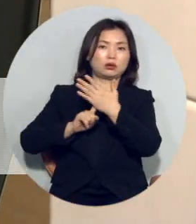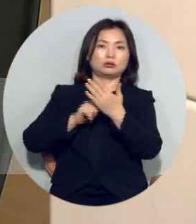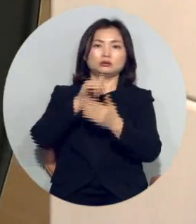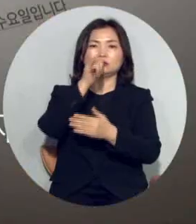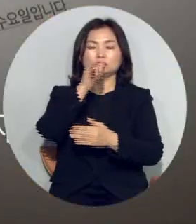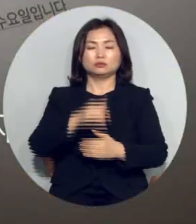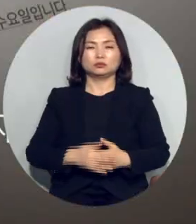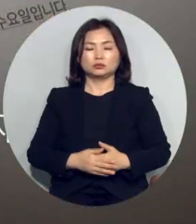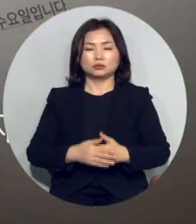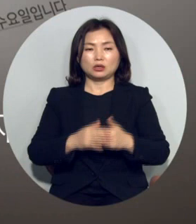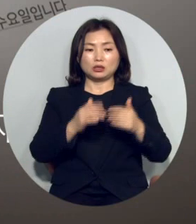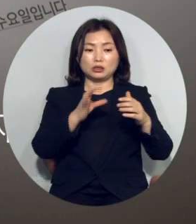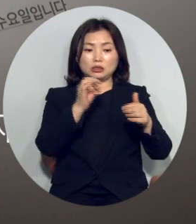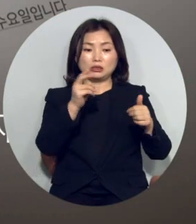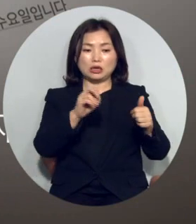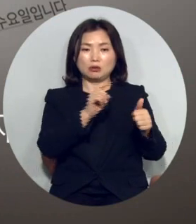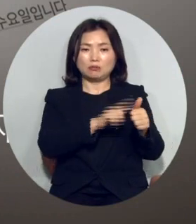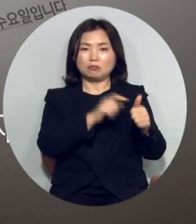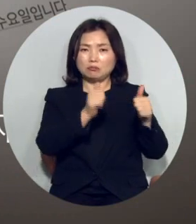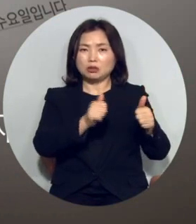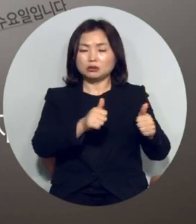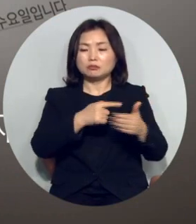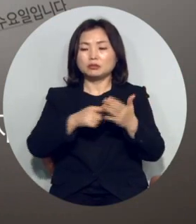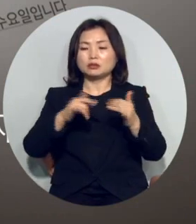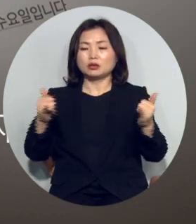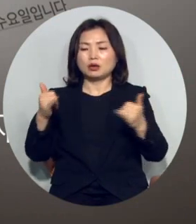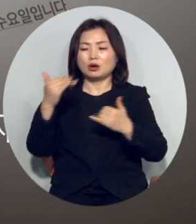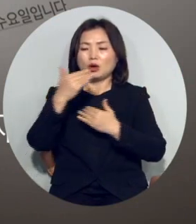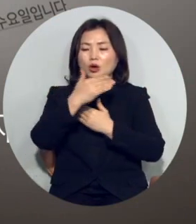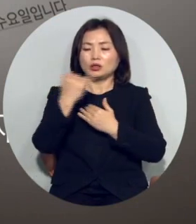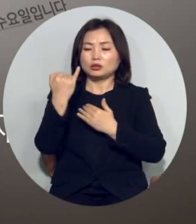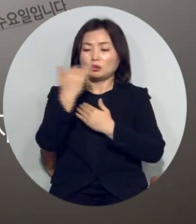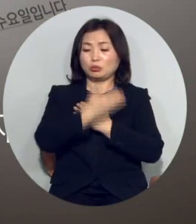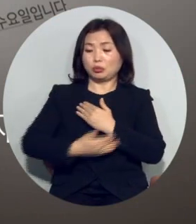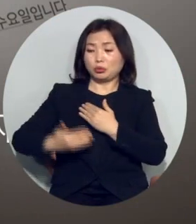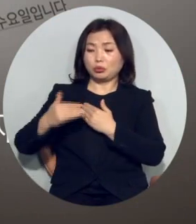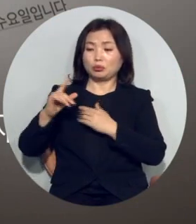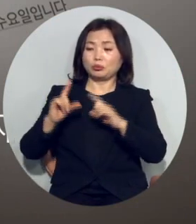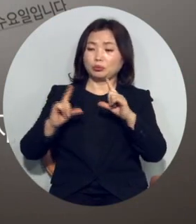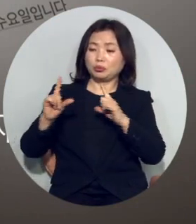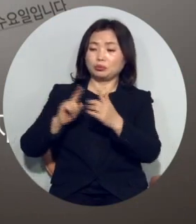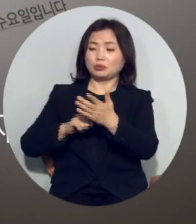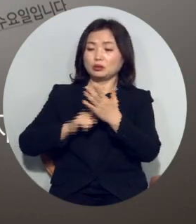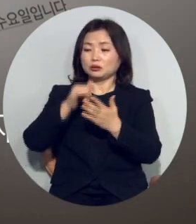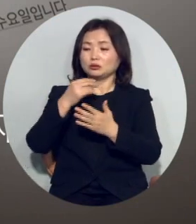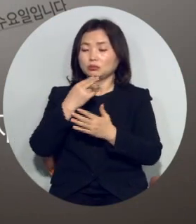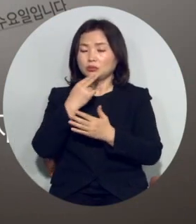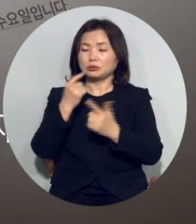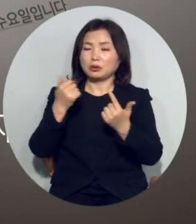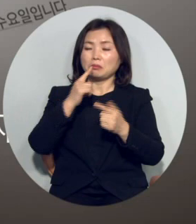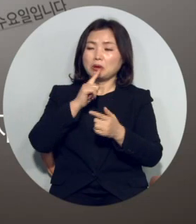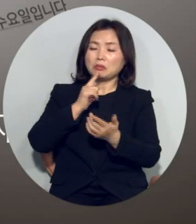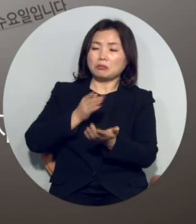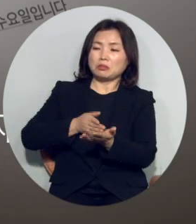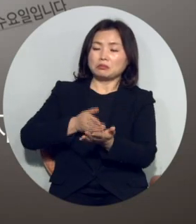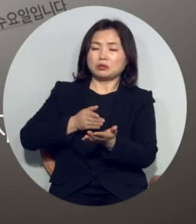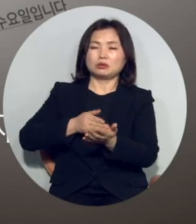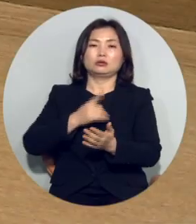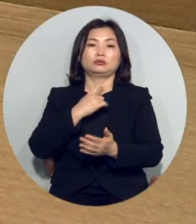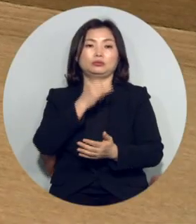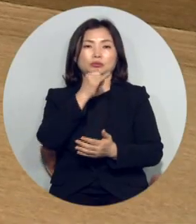됐습니다 양 판사는 심지어 피해 여성의 신체 특정부위 와 2차 성징 여부 등 발육 상태를 언급하기도